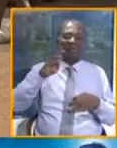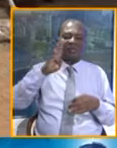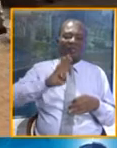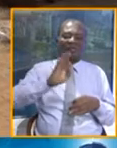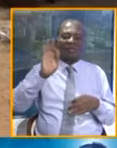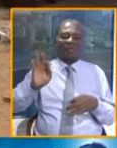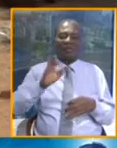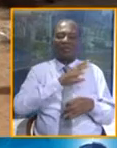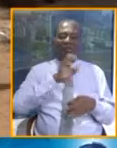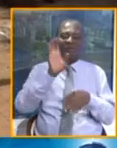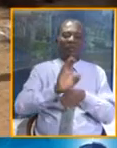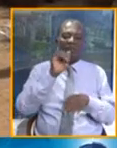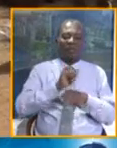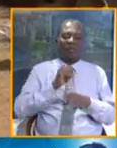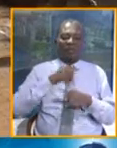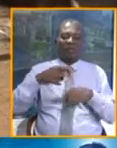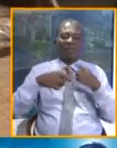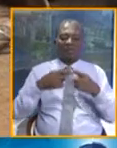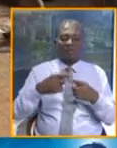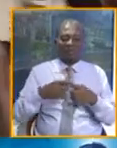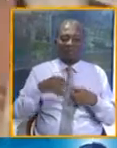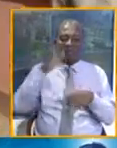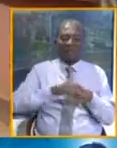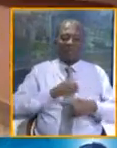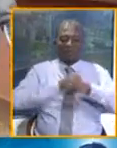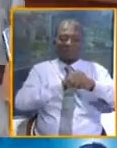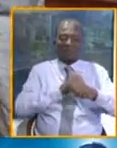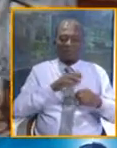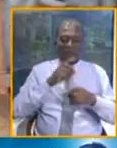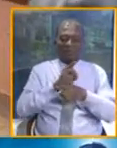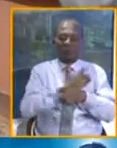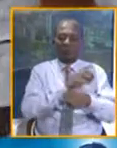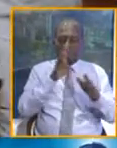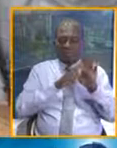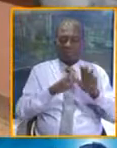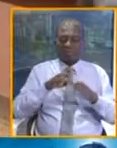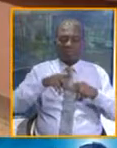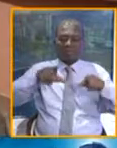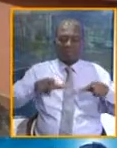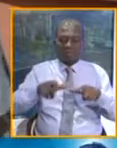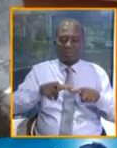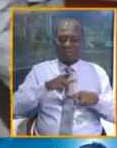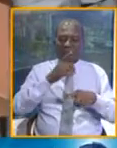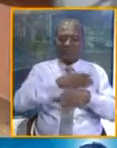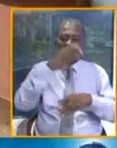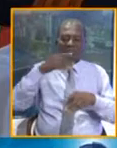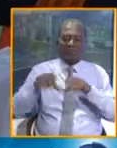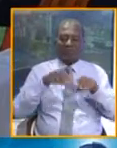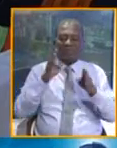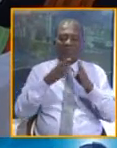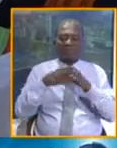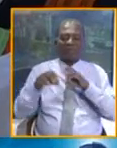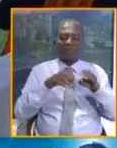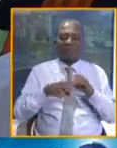Faso et de la Côte d'Ivoire se sont entretenues sur la sécurité et le développement des espaces frontaliers. La réunion s'est tenue